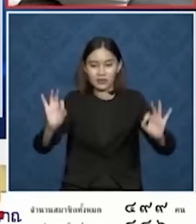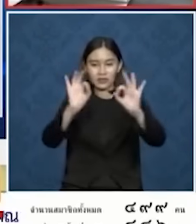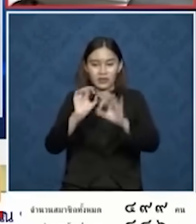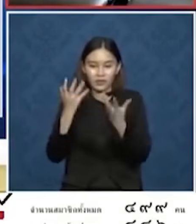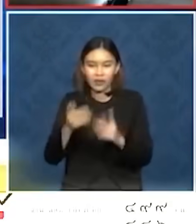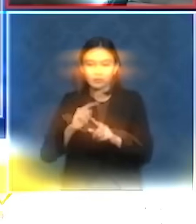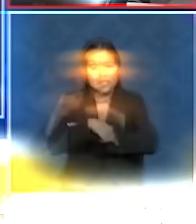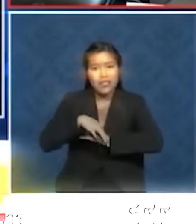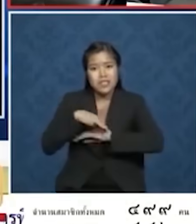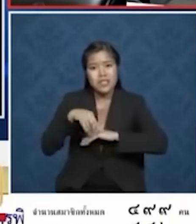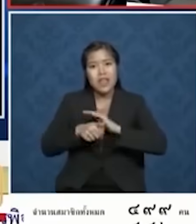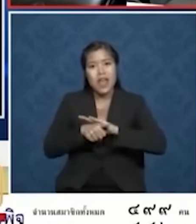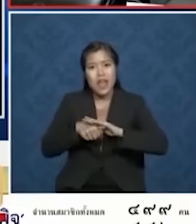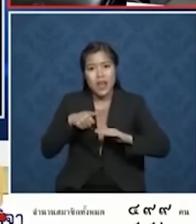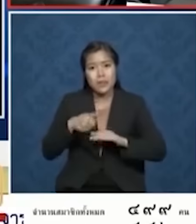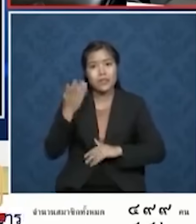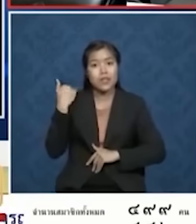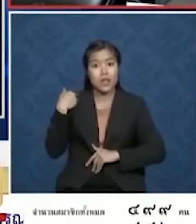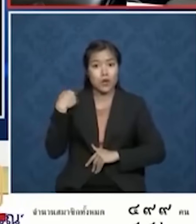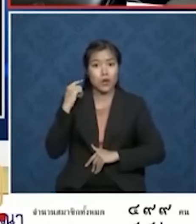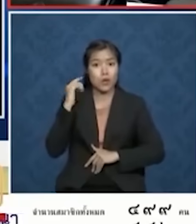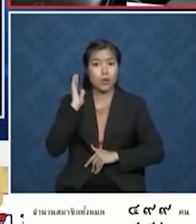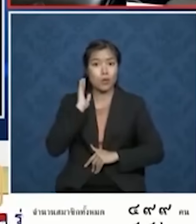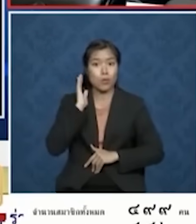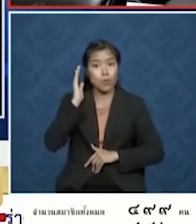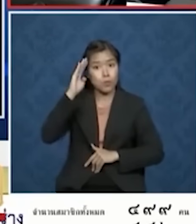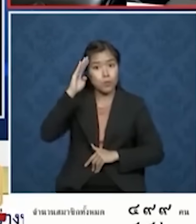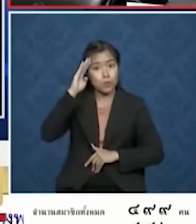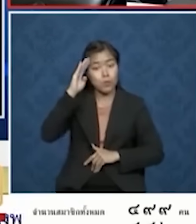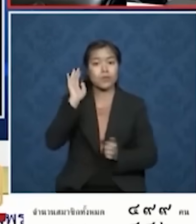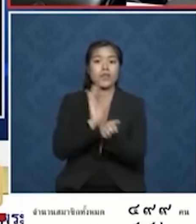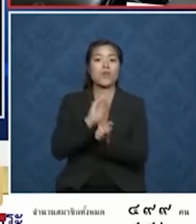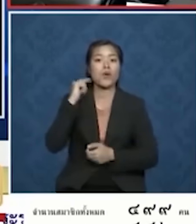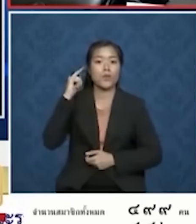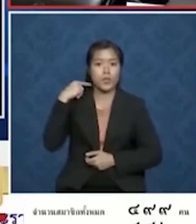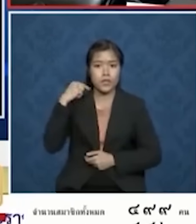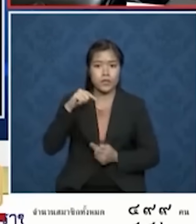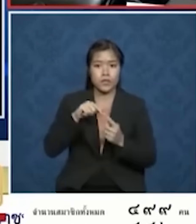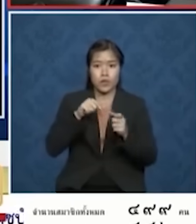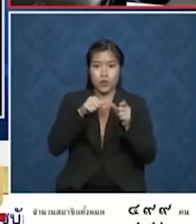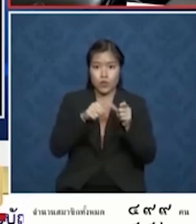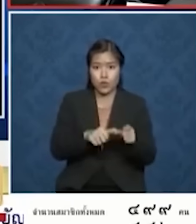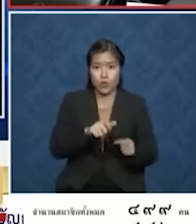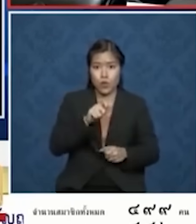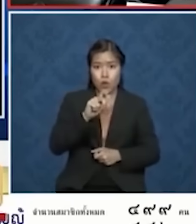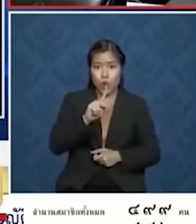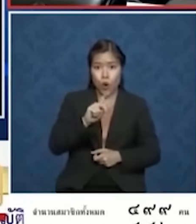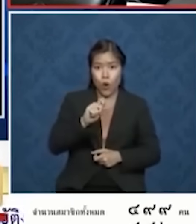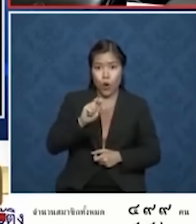ม 250,000 ซึ่งกำหนดโครงการไว้ในแผนงานบูรณาการแก้ไขพื้นที่ภาคใต้ถือว่ามีสัดส่วนเพิ่ม